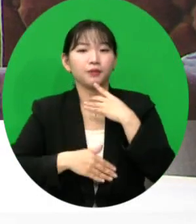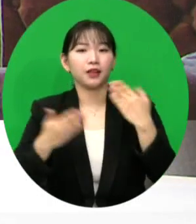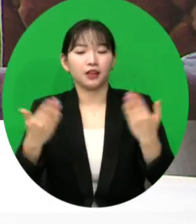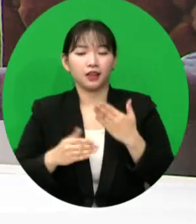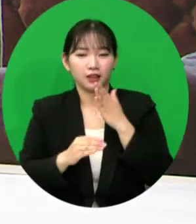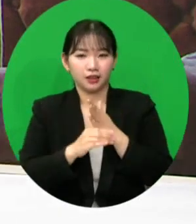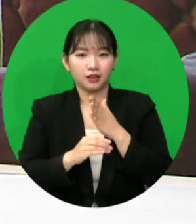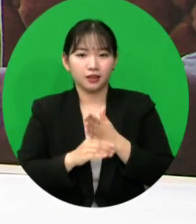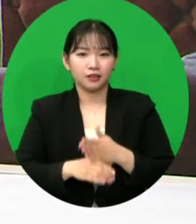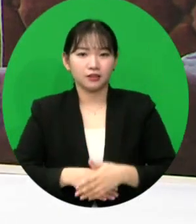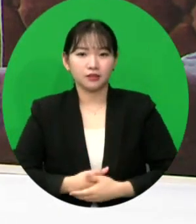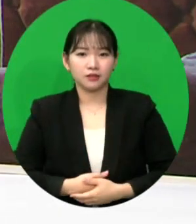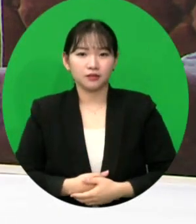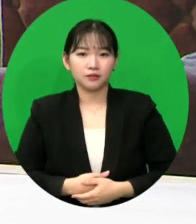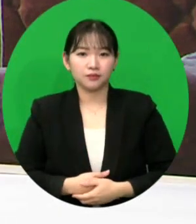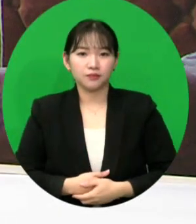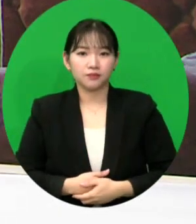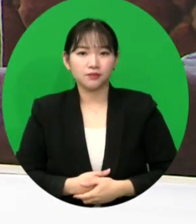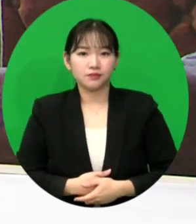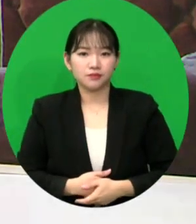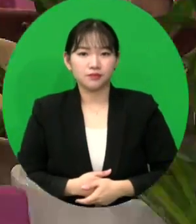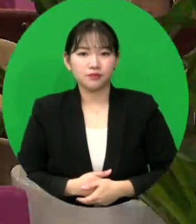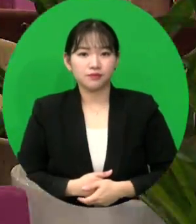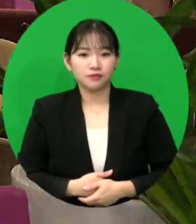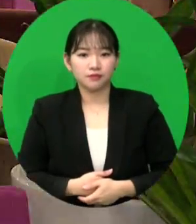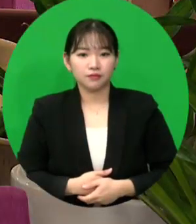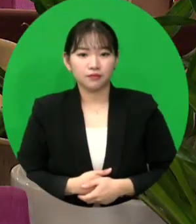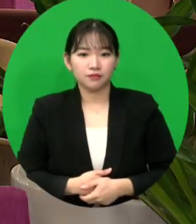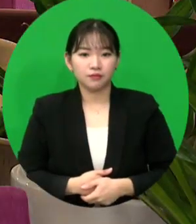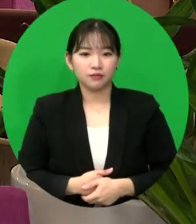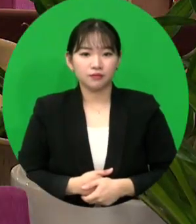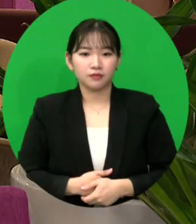있습니다. 허윤주 앵커가 취재했습니다.